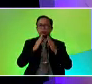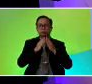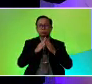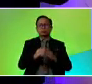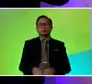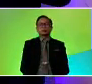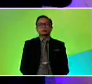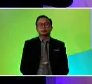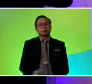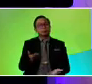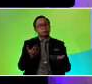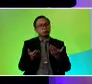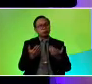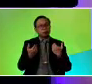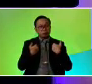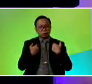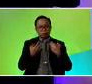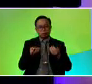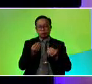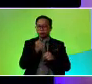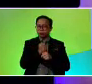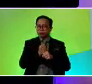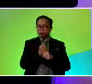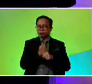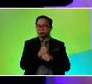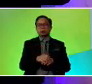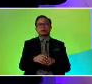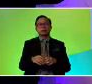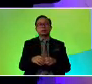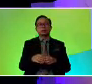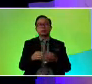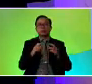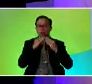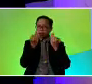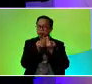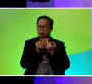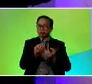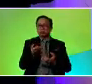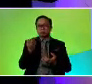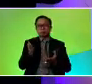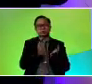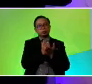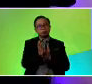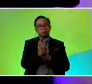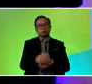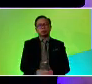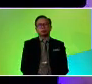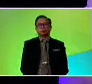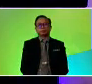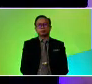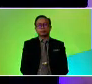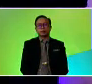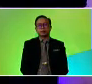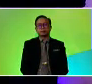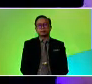untuk anak-anak mungkin untuk menampung keluarga Oke seterusnya adalah mereka ah diajak